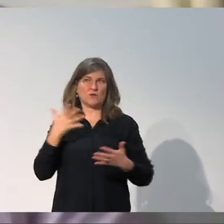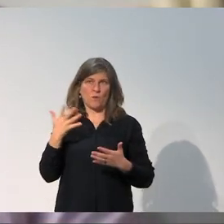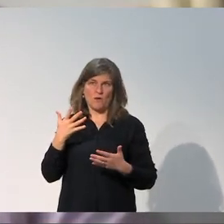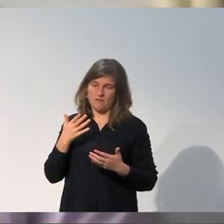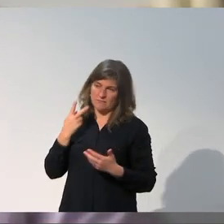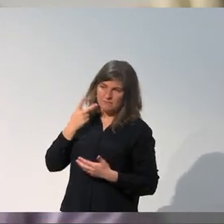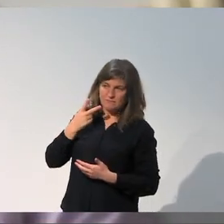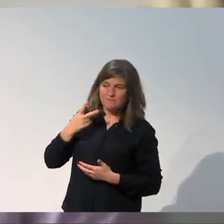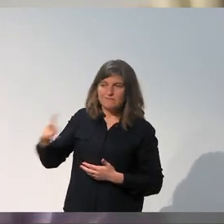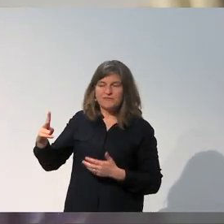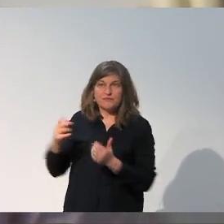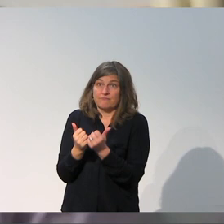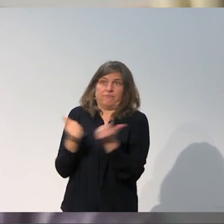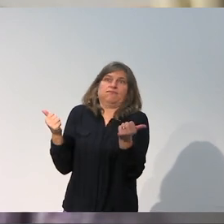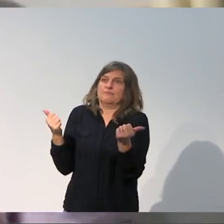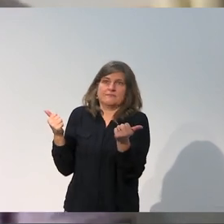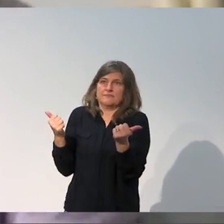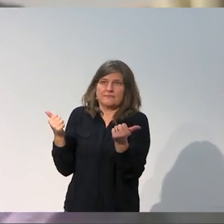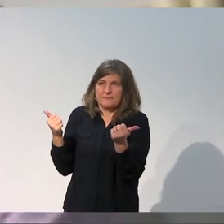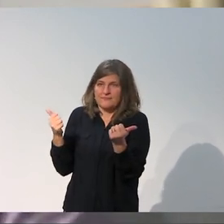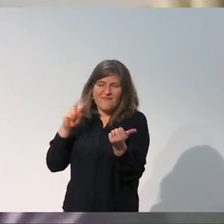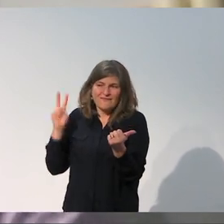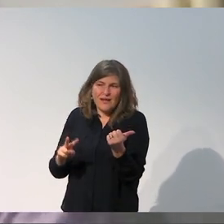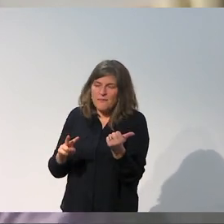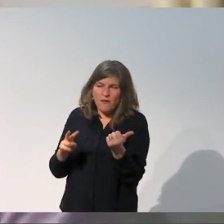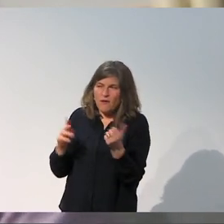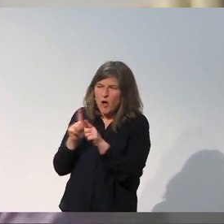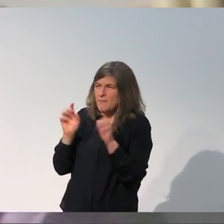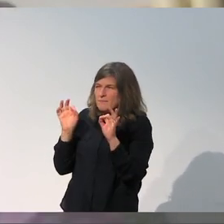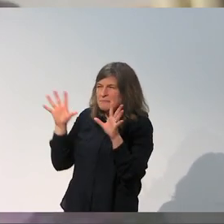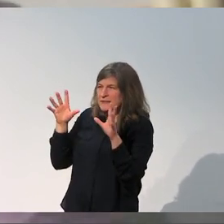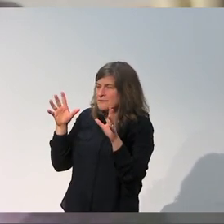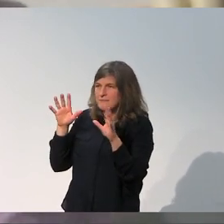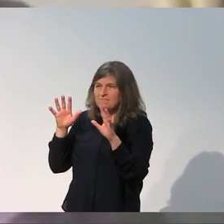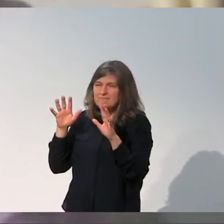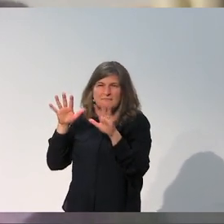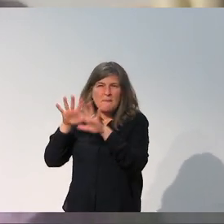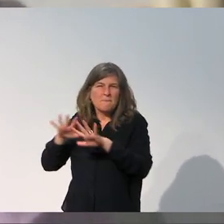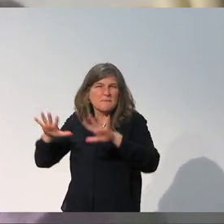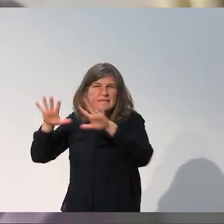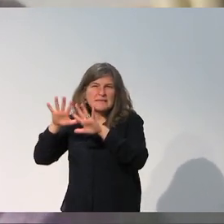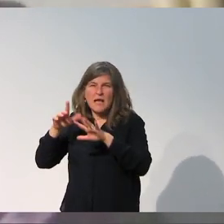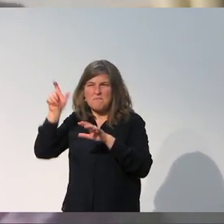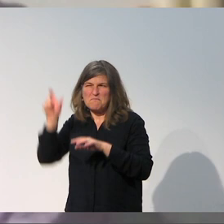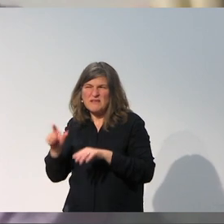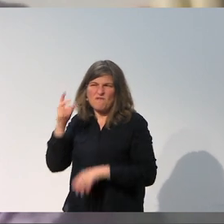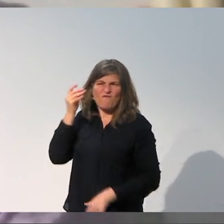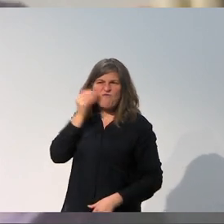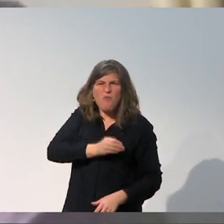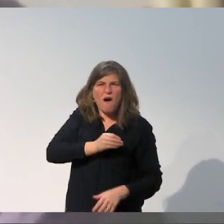du personnage, son côté contradictoire, cette espèce de croisement mystérieux entre un homme profondément froid,